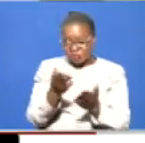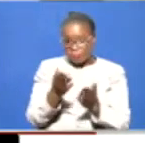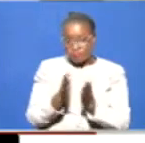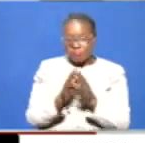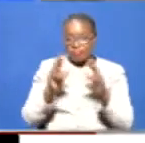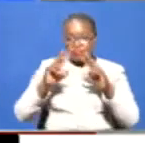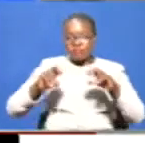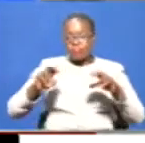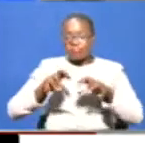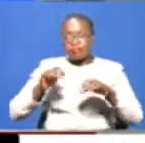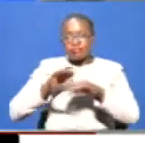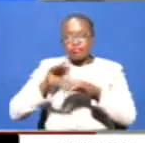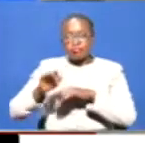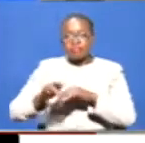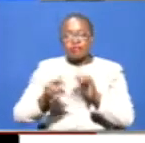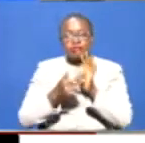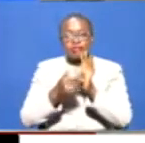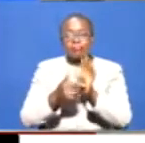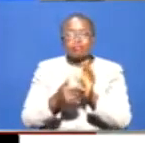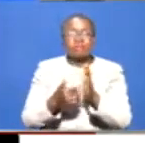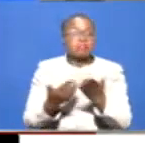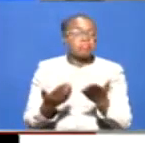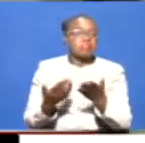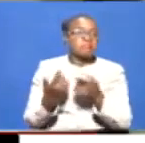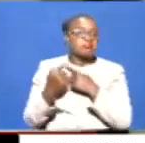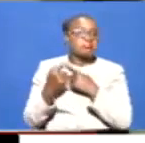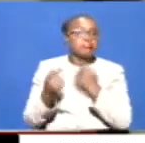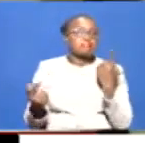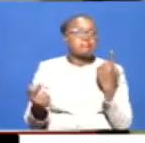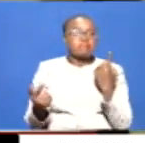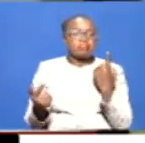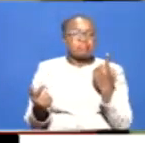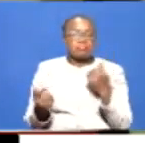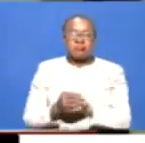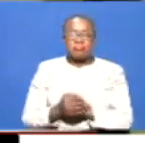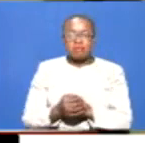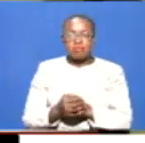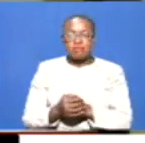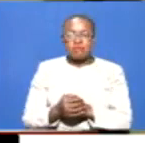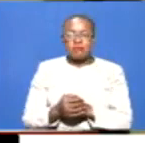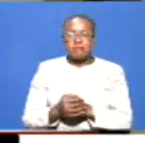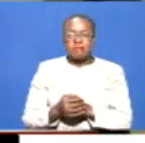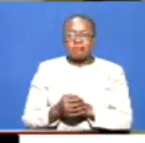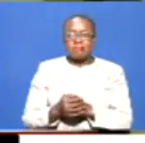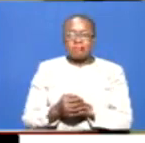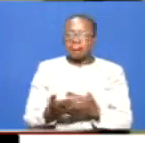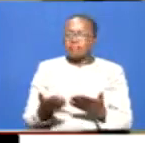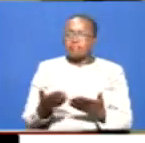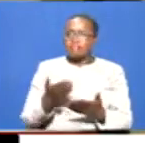awali yanaonyesha kuwa huenda aliuawa. The physical, he looks